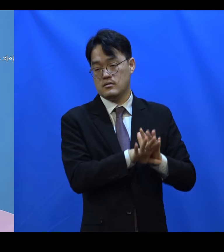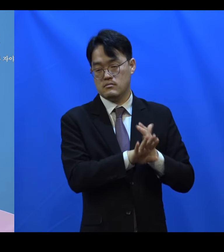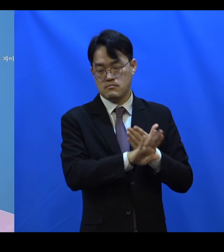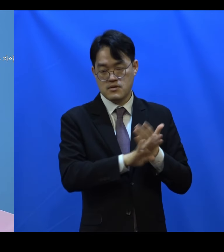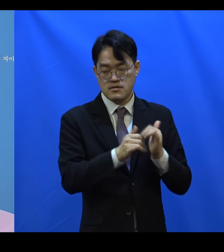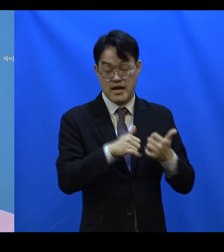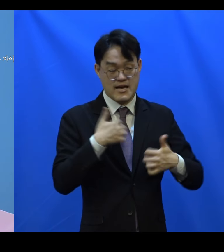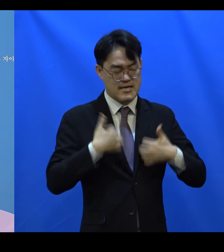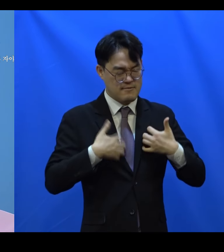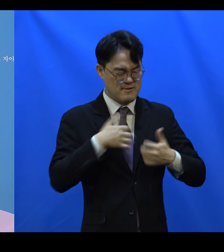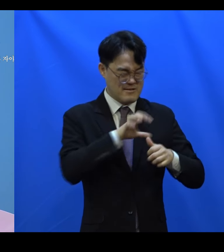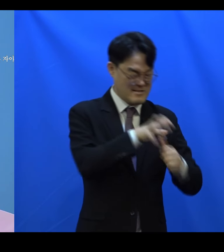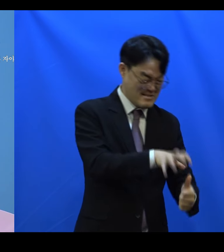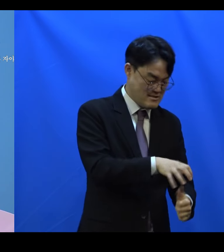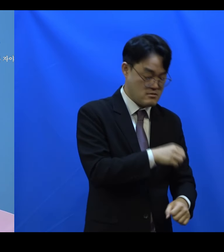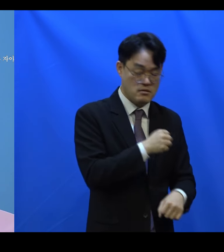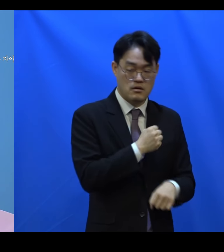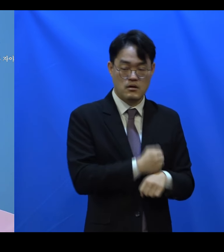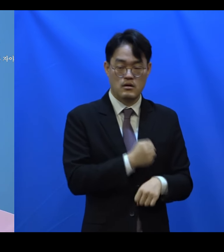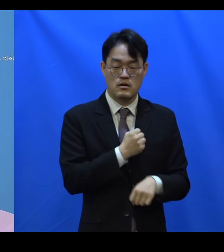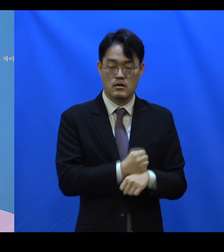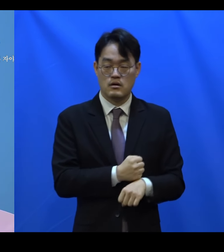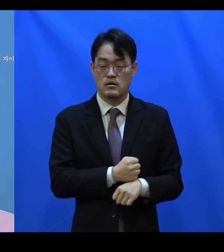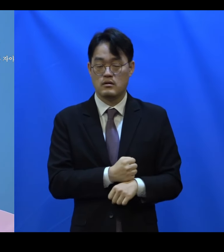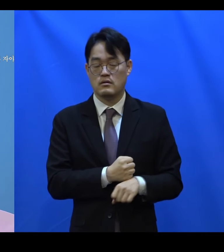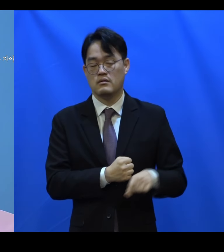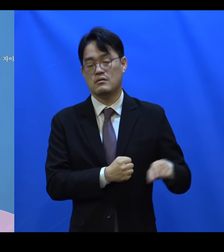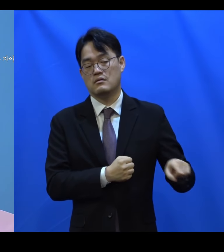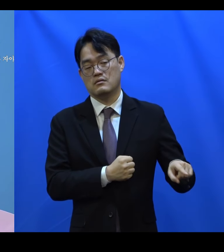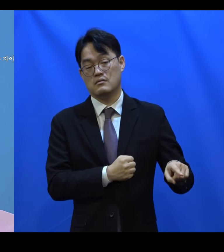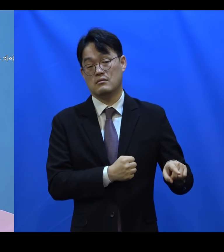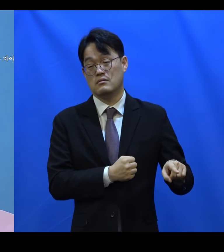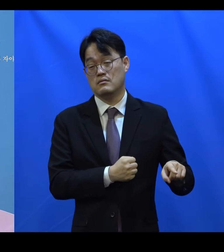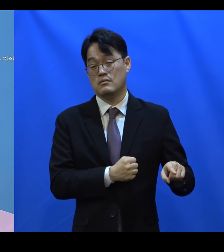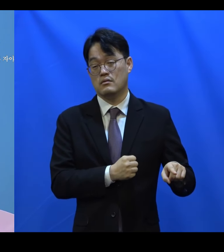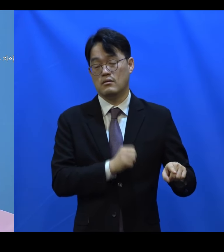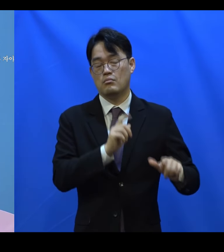하거나 부정하는 것은 무기력한 종교로 전락하게 되는 거예요.